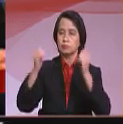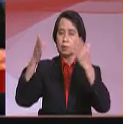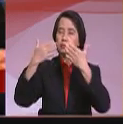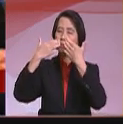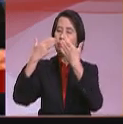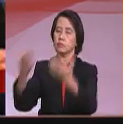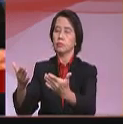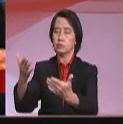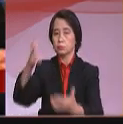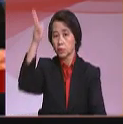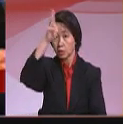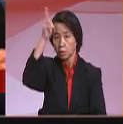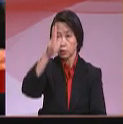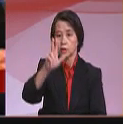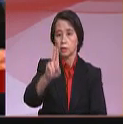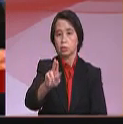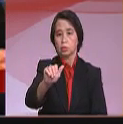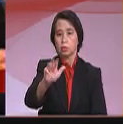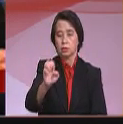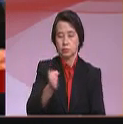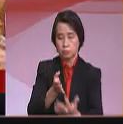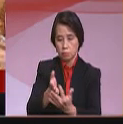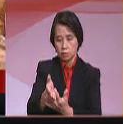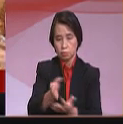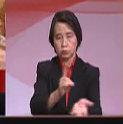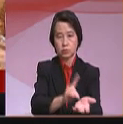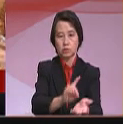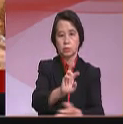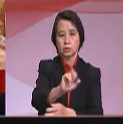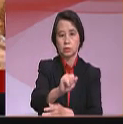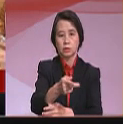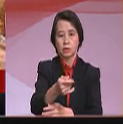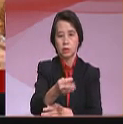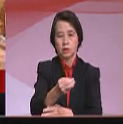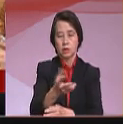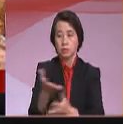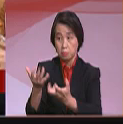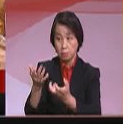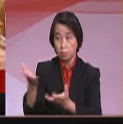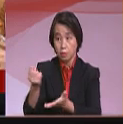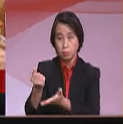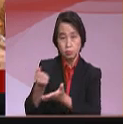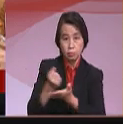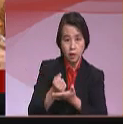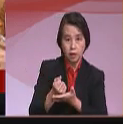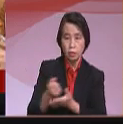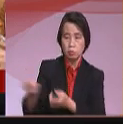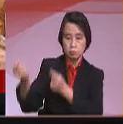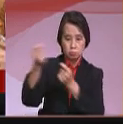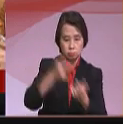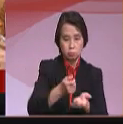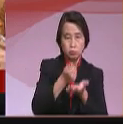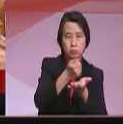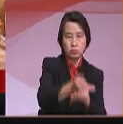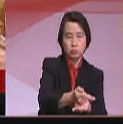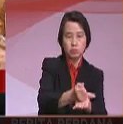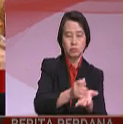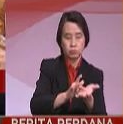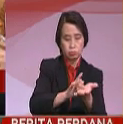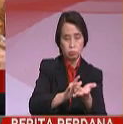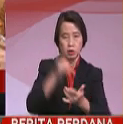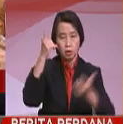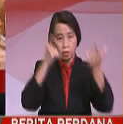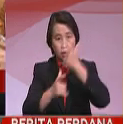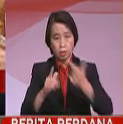kepada kerajaan UAE melalui Dr. Abdul Rahman di atas hasrat tersebut. Hasrat sumbangan vaksin COVID-19 dan lawatan